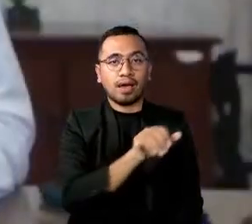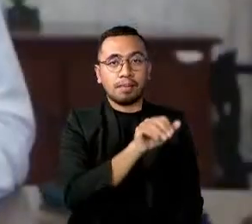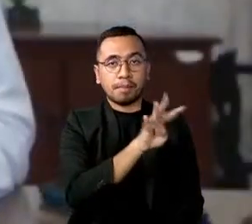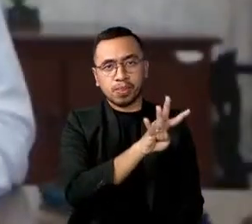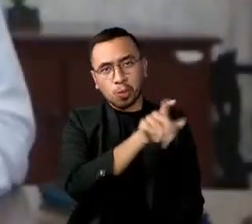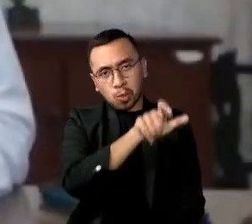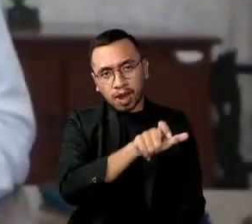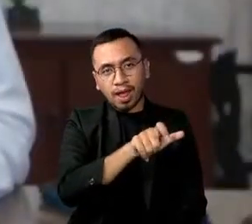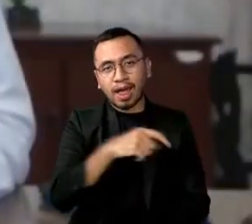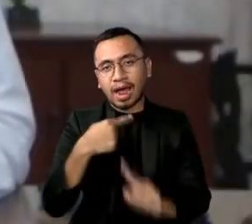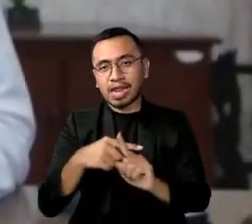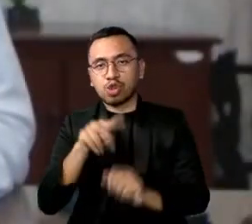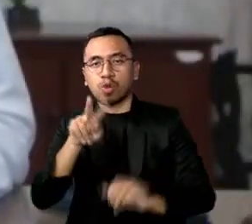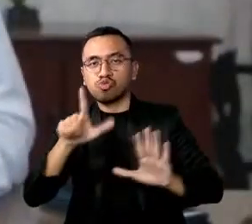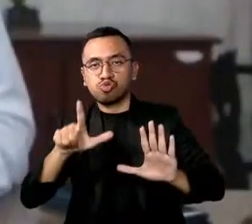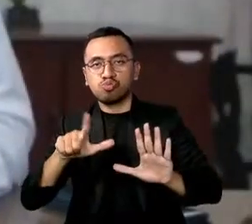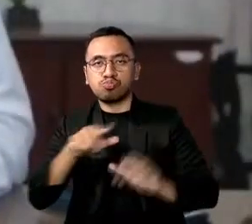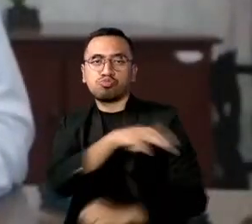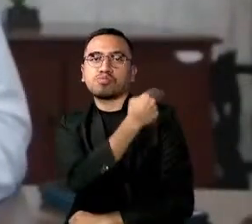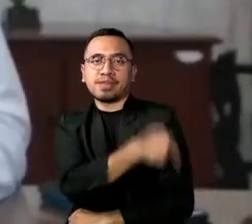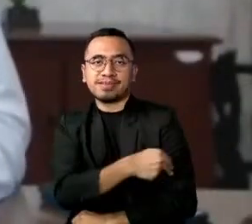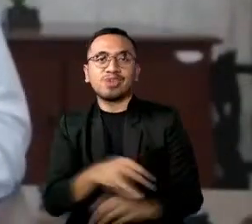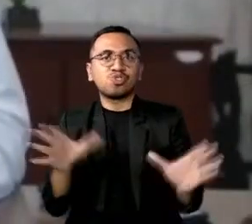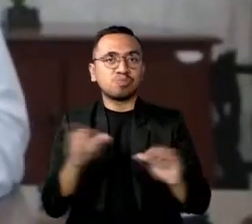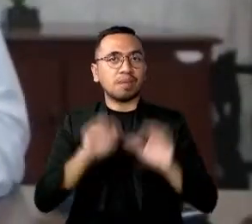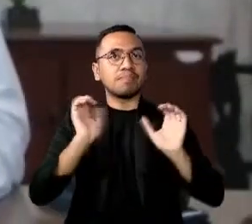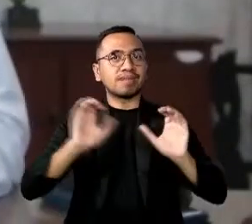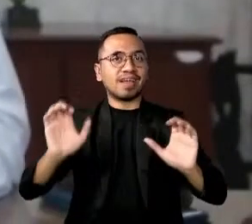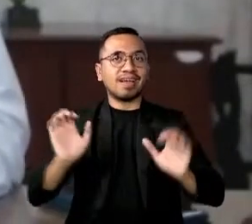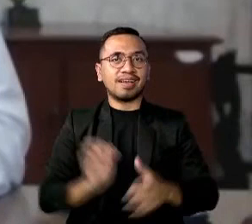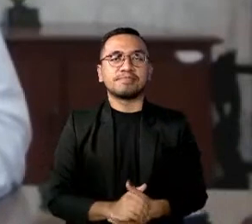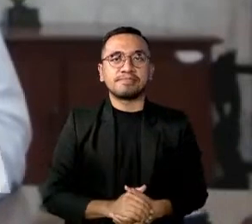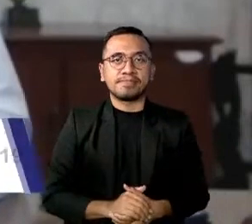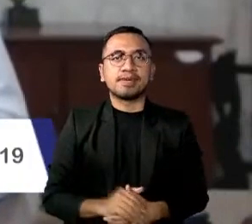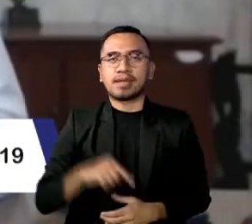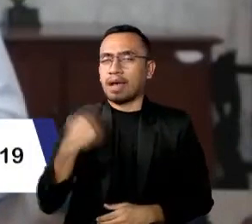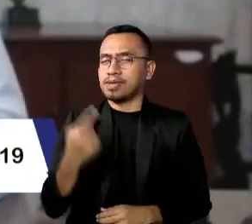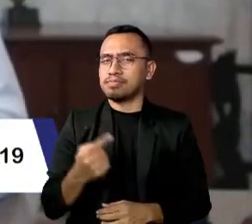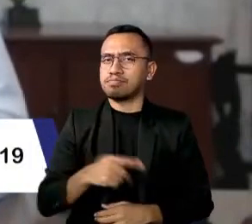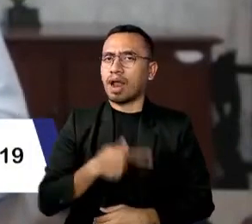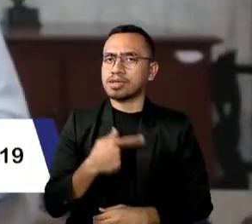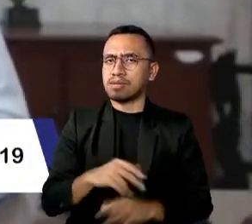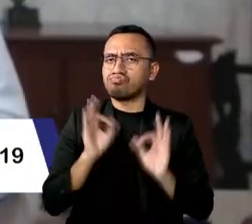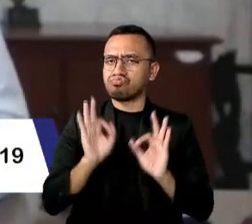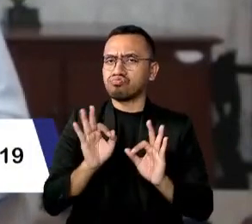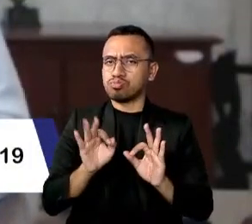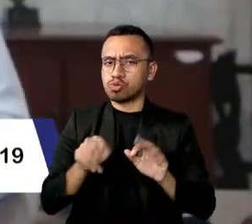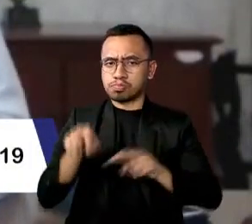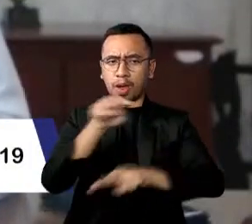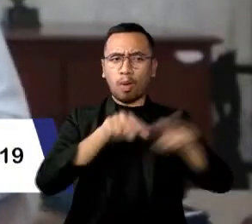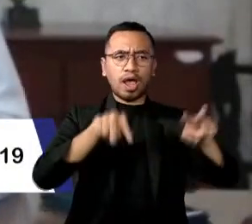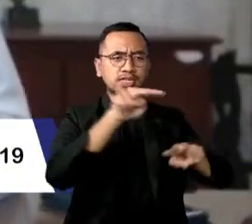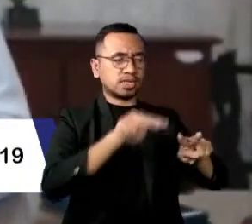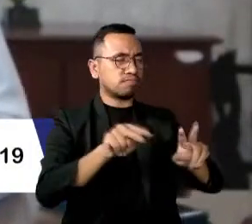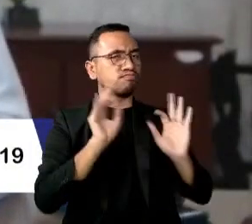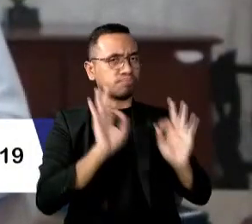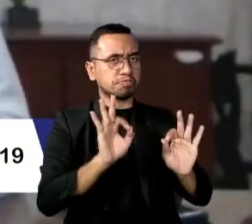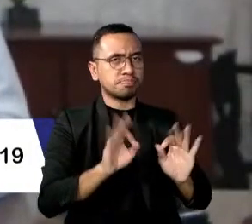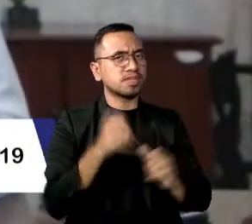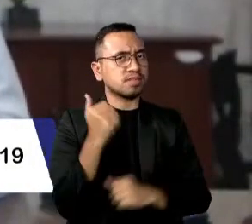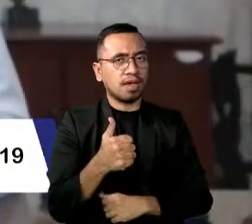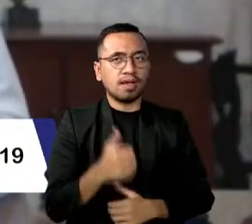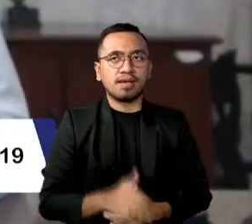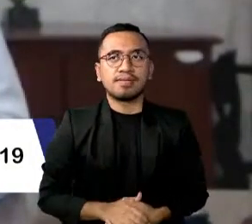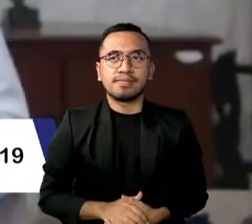tenaga kresek banyak dan sejauh ini Putar sangat sanggup melakukan pressing untuk mendapat kontak